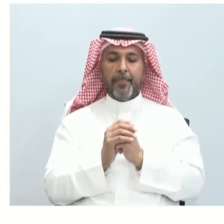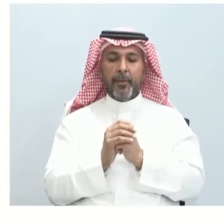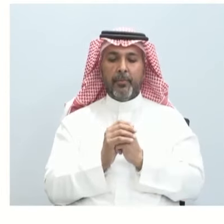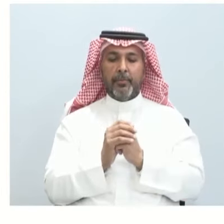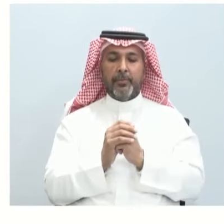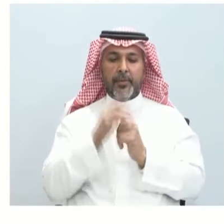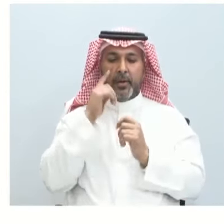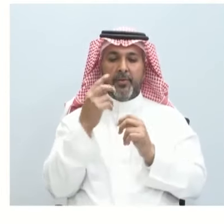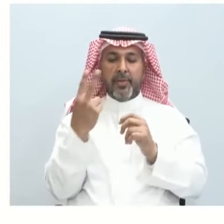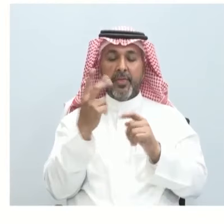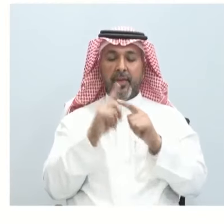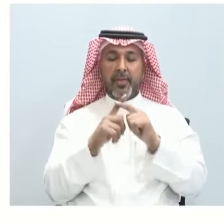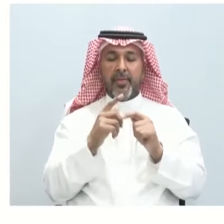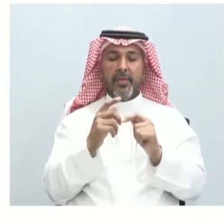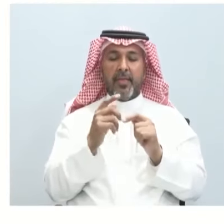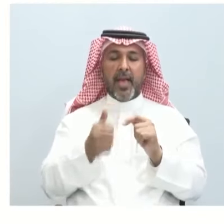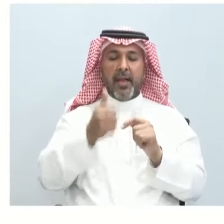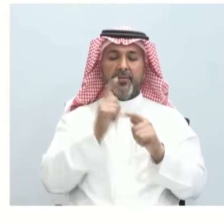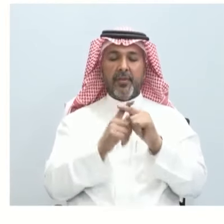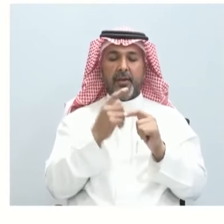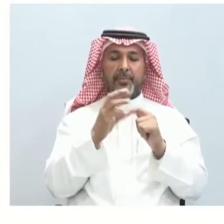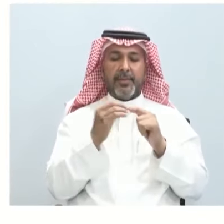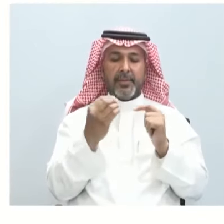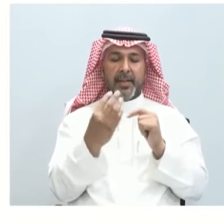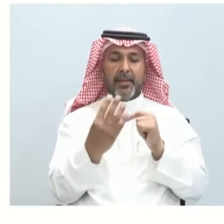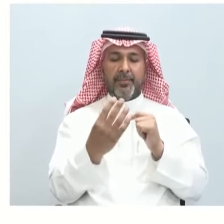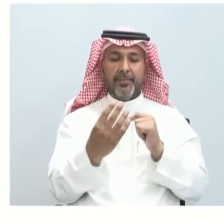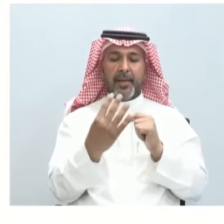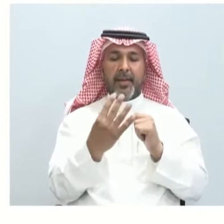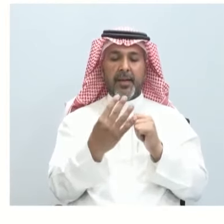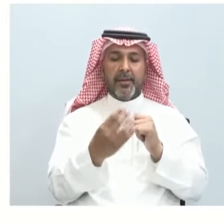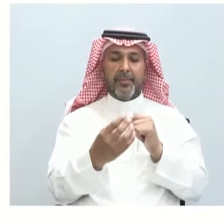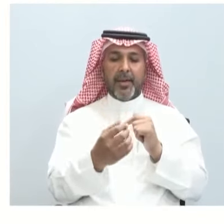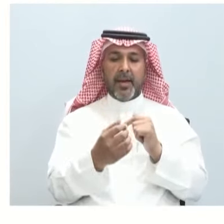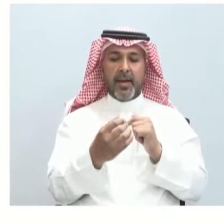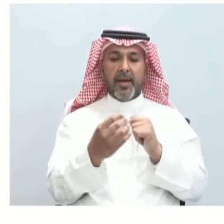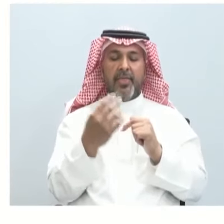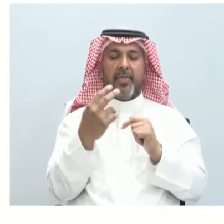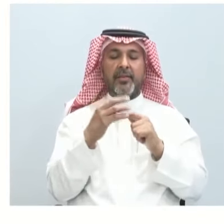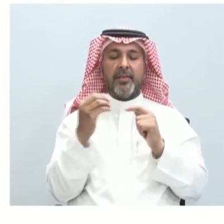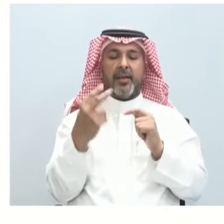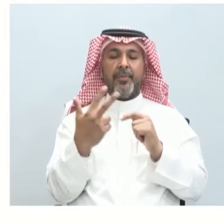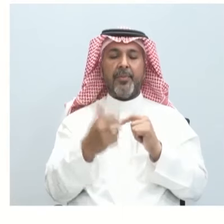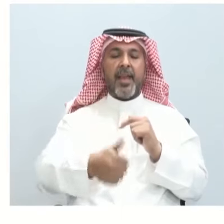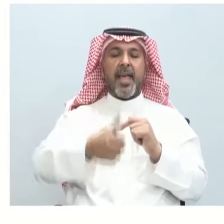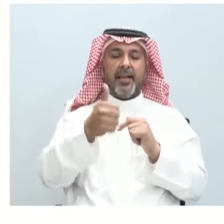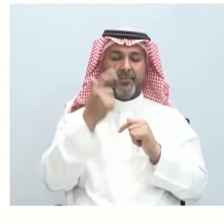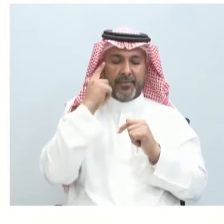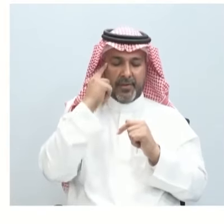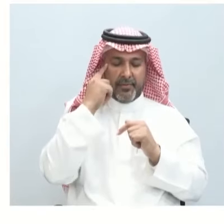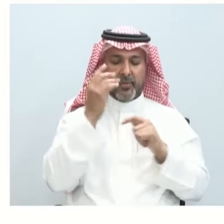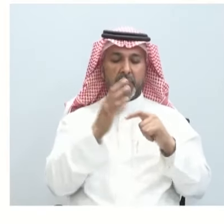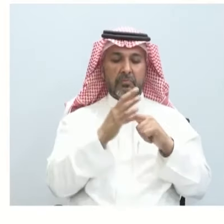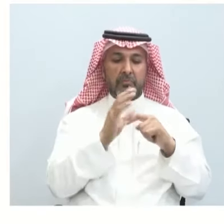وهنا اثنين الف ضرب سالب اربع سالب ثمانيه الف اما بالنسبه لموجب 50 كما هي لا يوجد